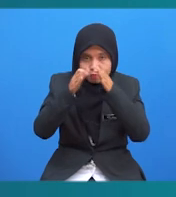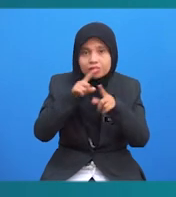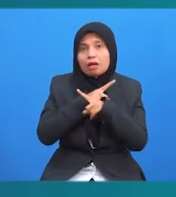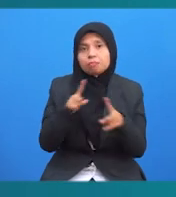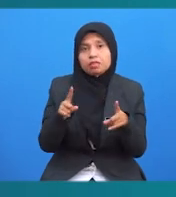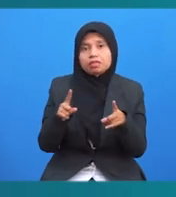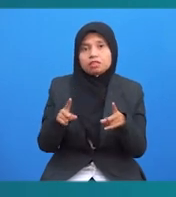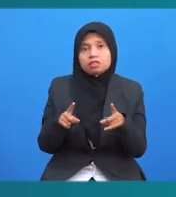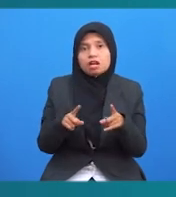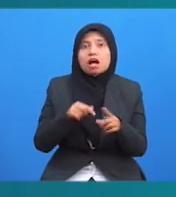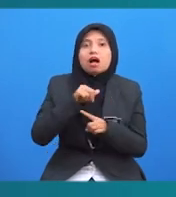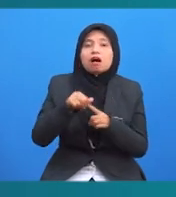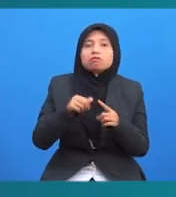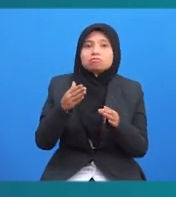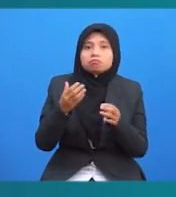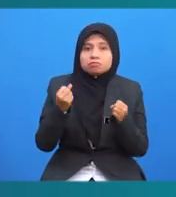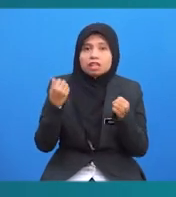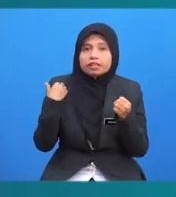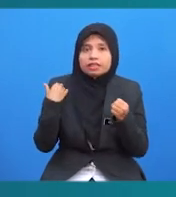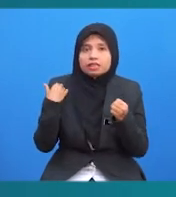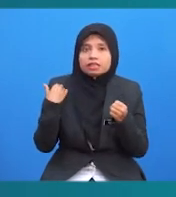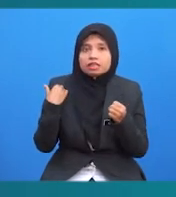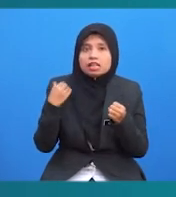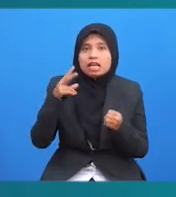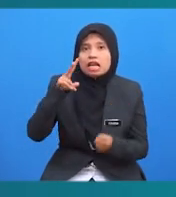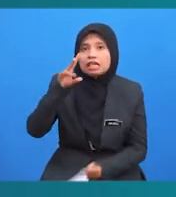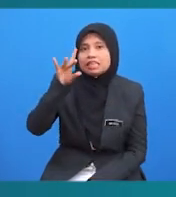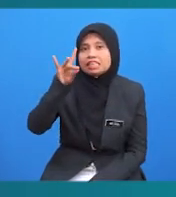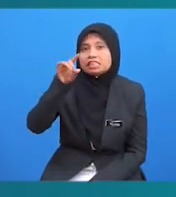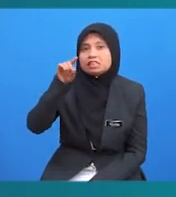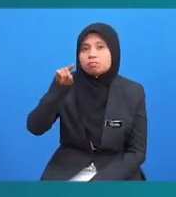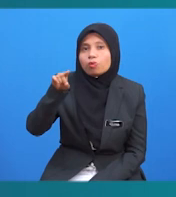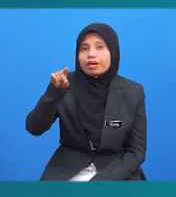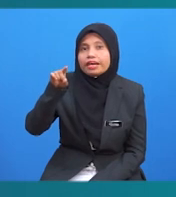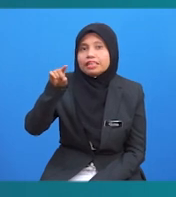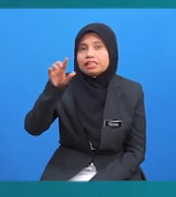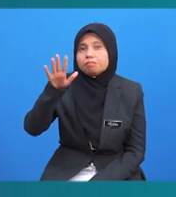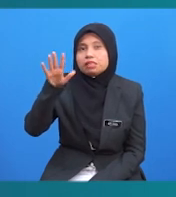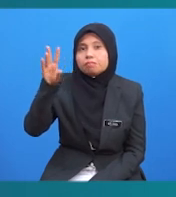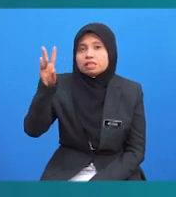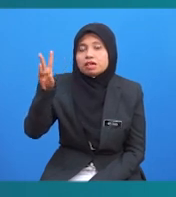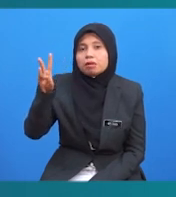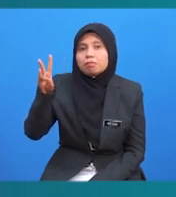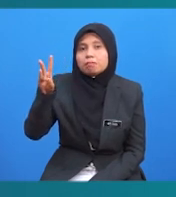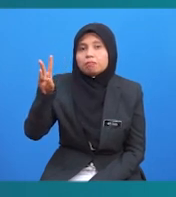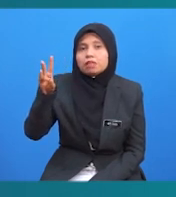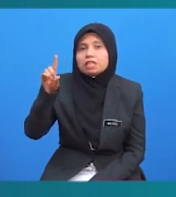Tetapi apabila terdapat hyphen seperti 18 hingga 55mm